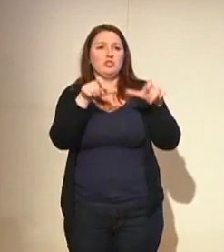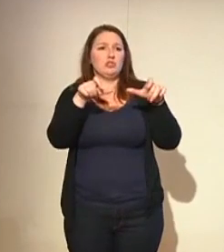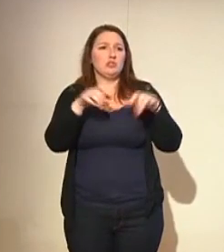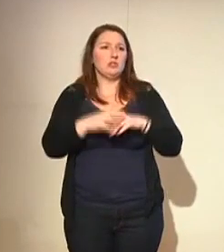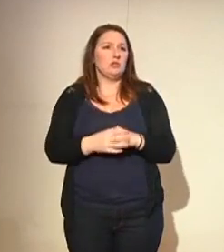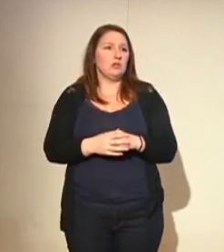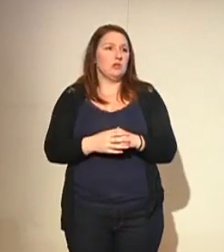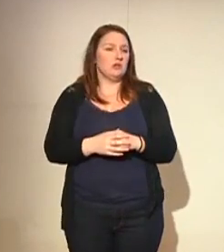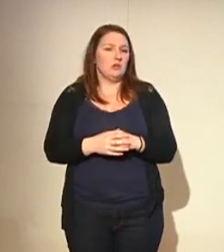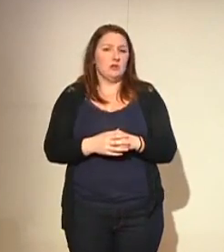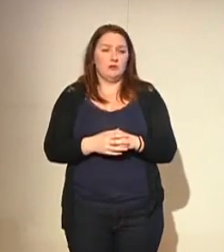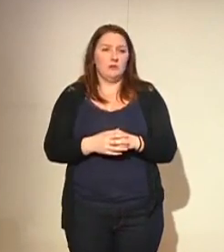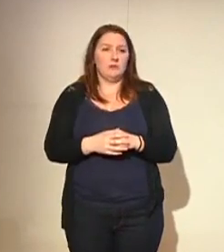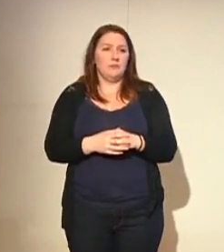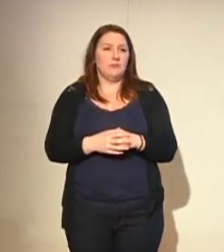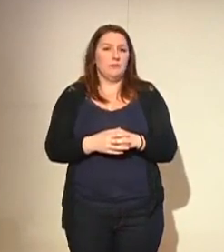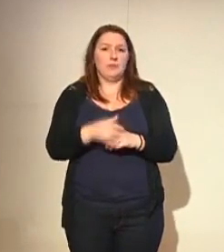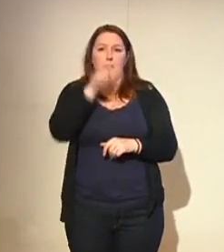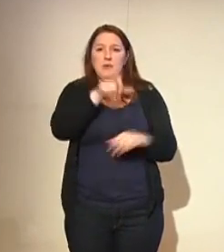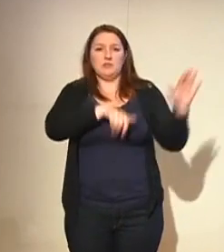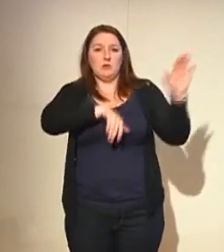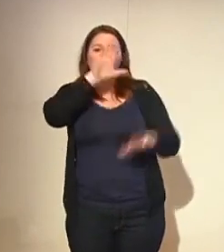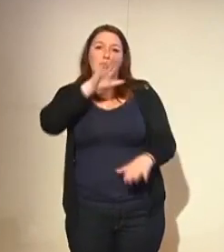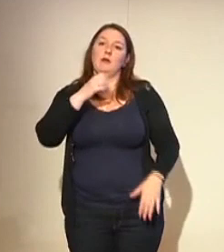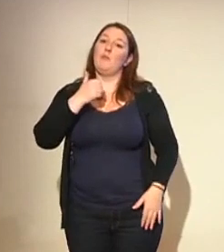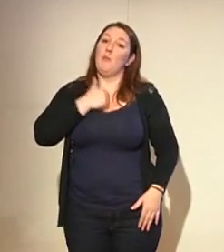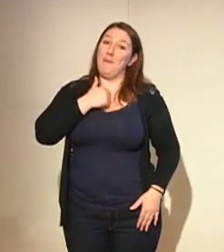surveillance avec un candidat